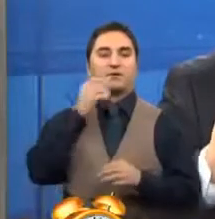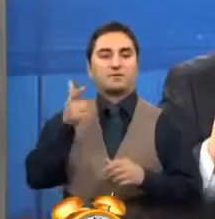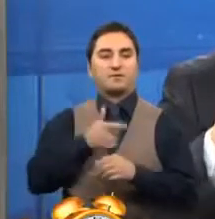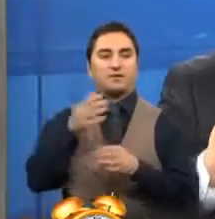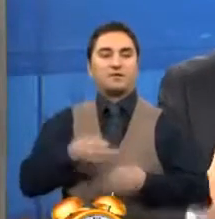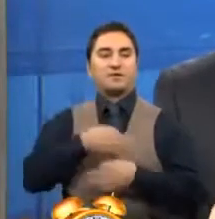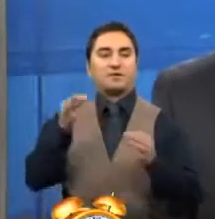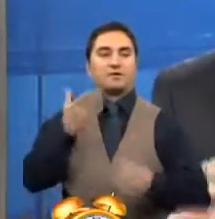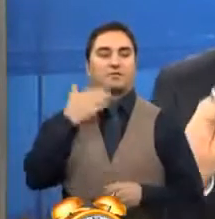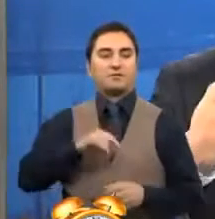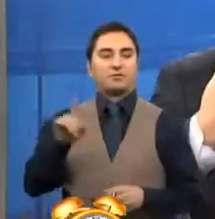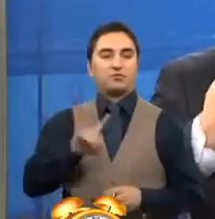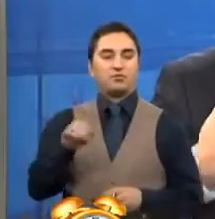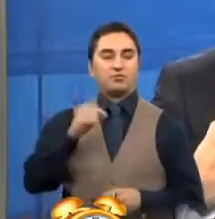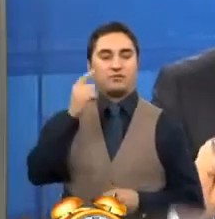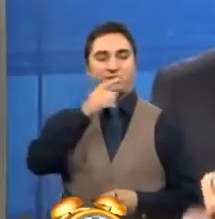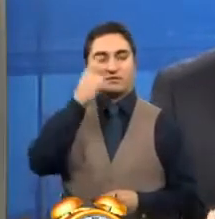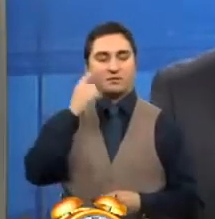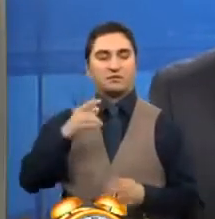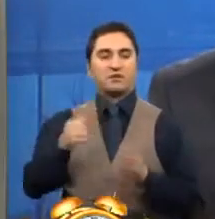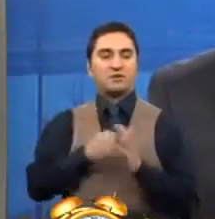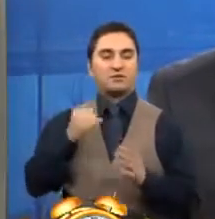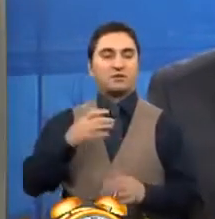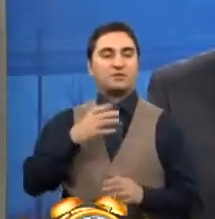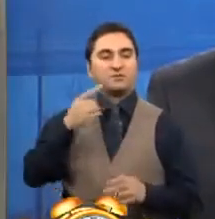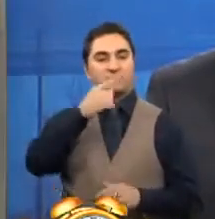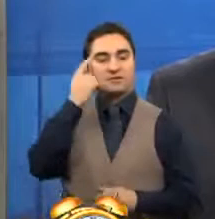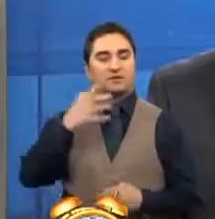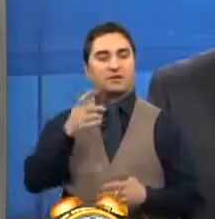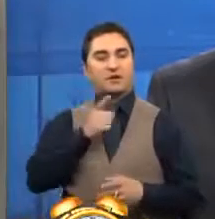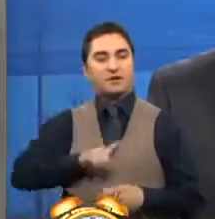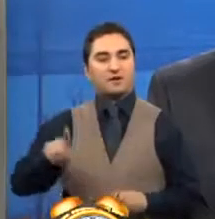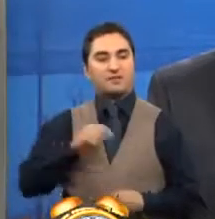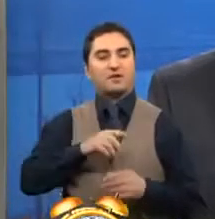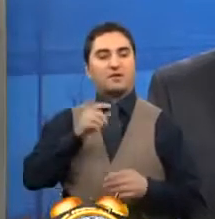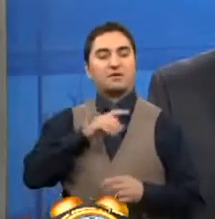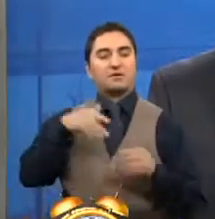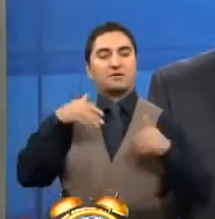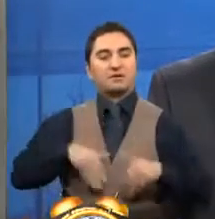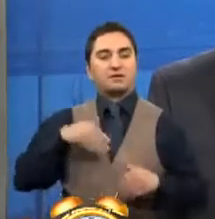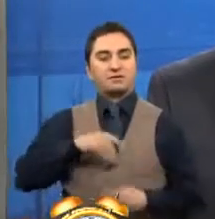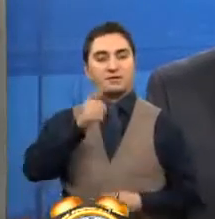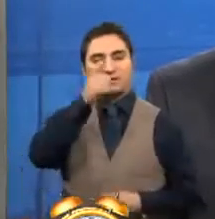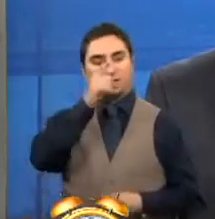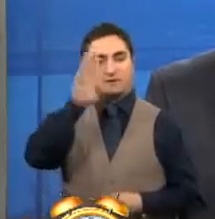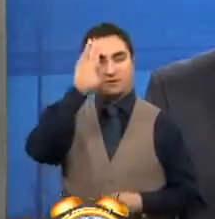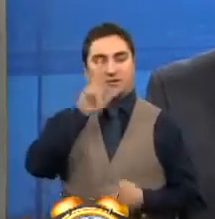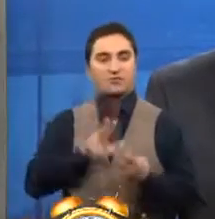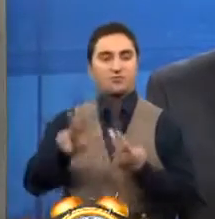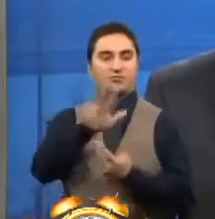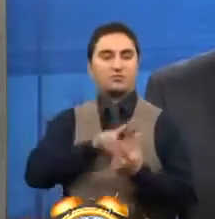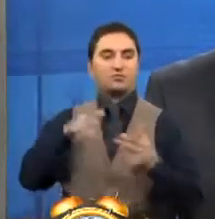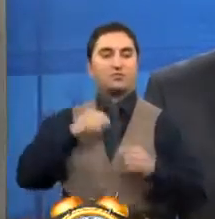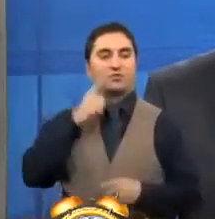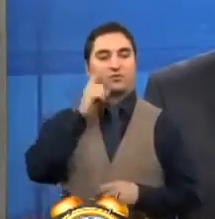Ülkemizde eğer Urfa şanslıysa, Antep, Gazi ise, Maraş kahramansa, Rize, İstanbul ve Siirt de mübarektir. Çünkü bu üç şehir